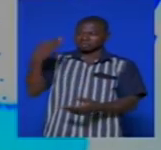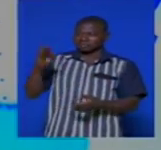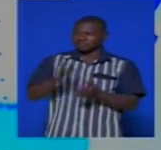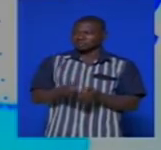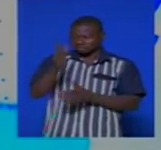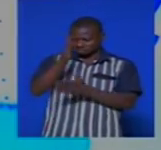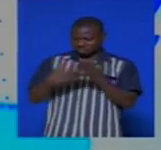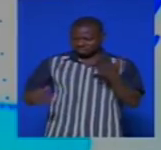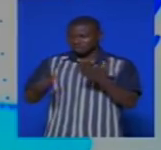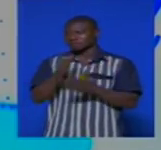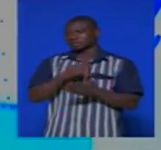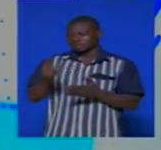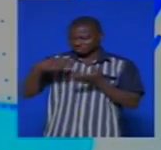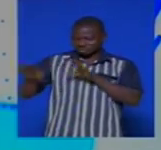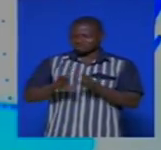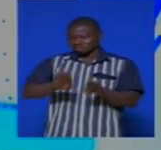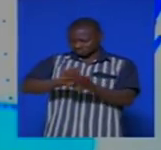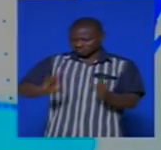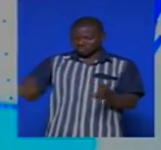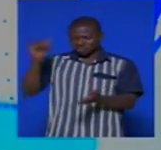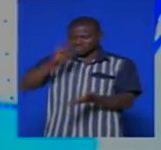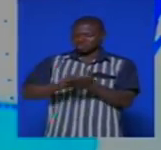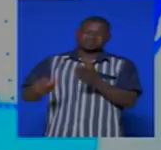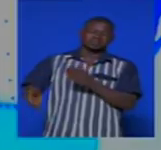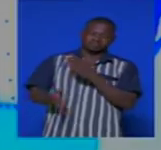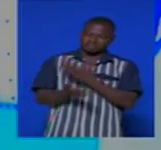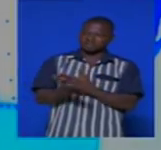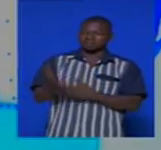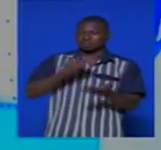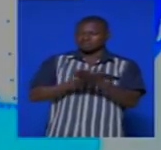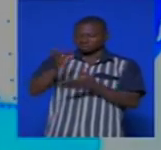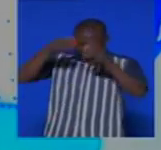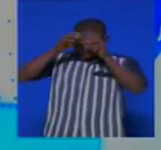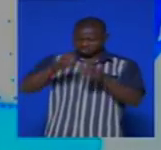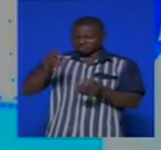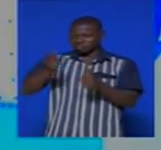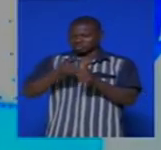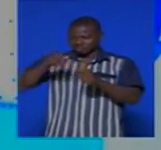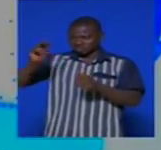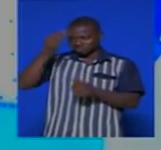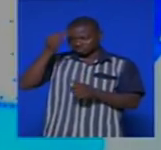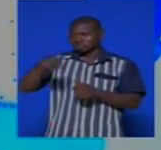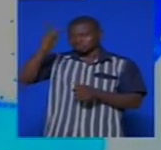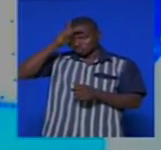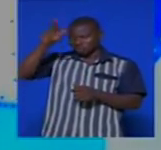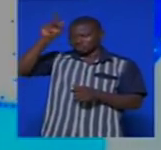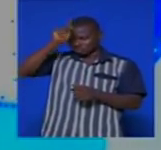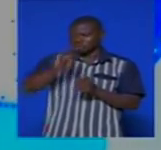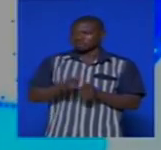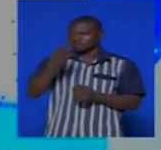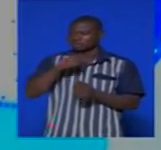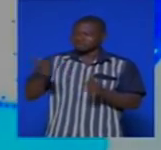ce matin par le Premier ministre Paul Kabatiba. Au micro de Salifou Belem et d'Abdelaziz Yagibou, le Premier